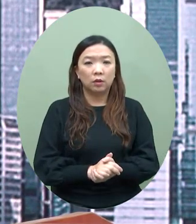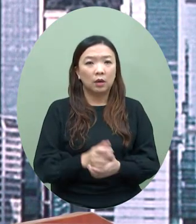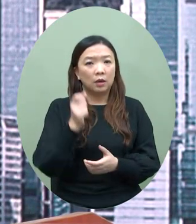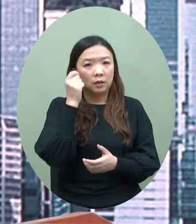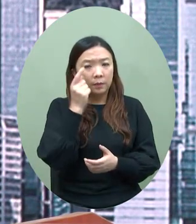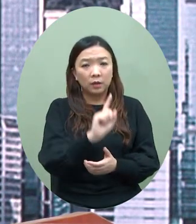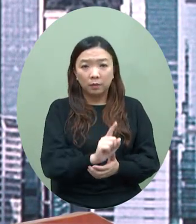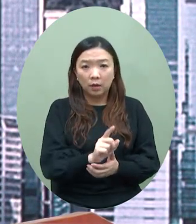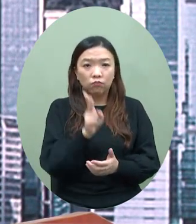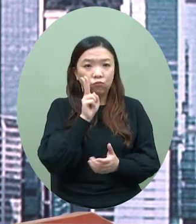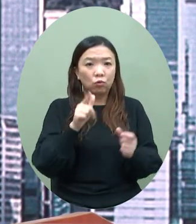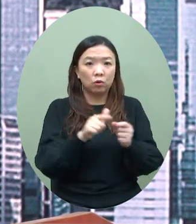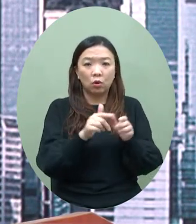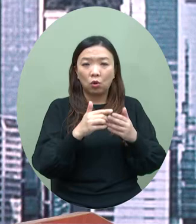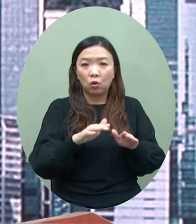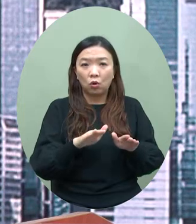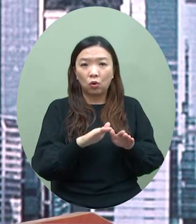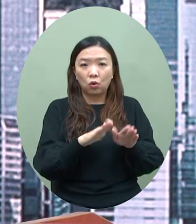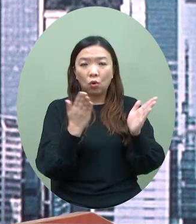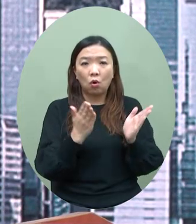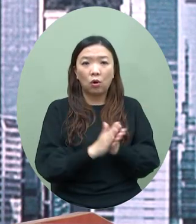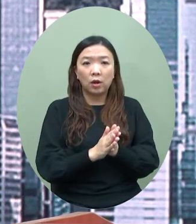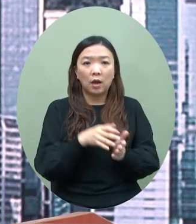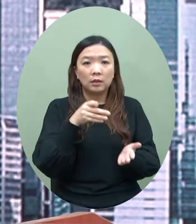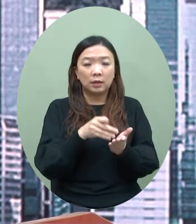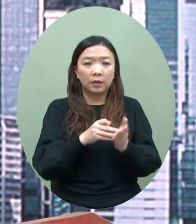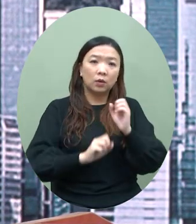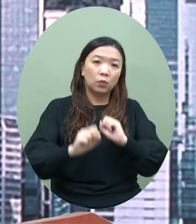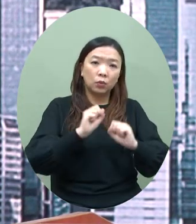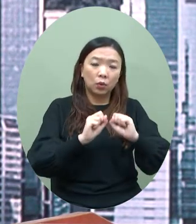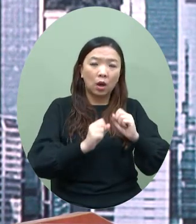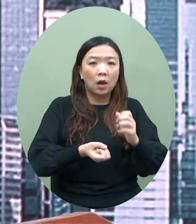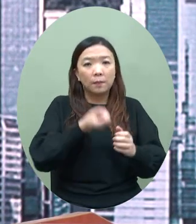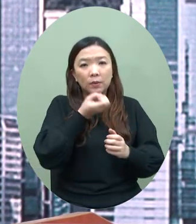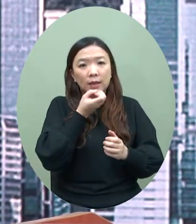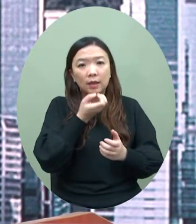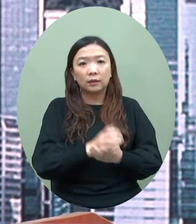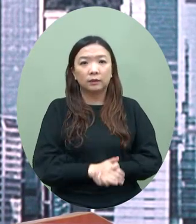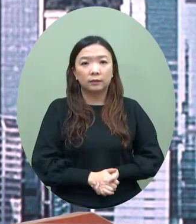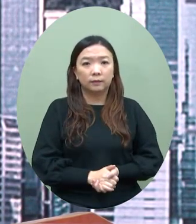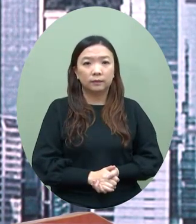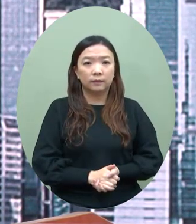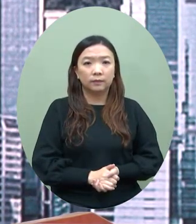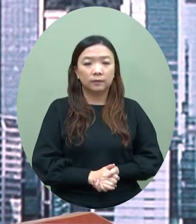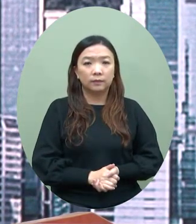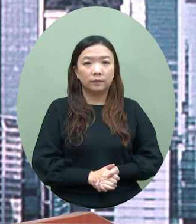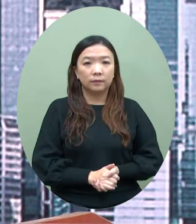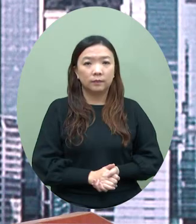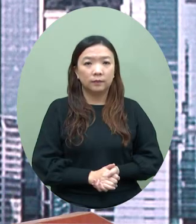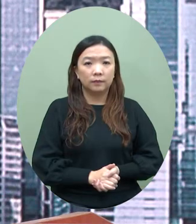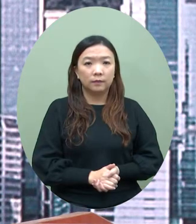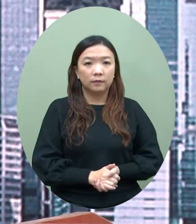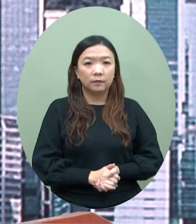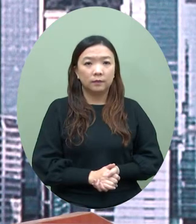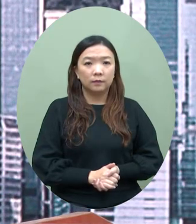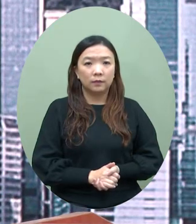些的公開的去參與的活動，或者是表達這個意見的時候呢，這一方面呢就更加需要來